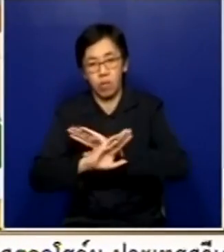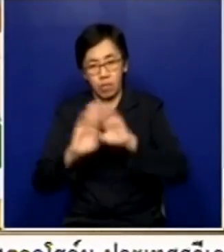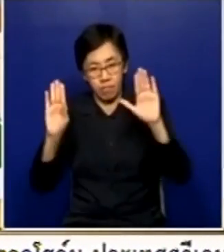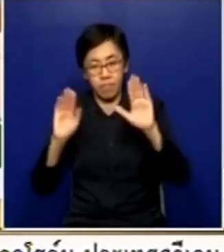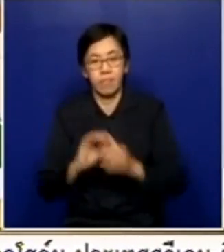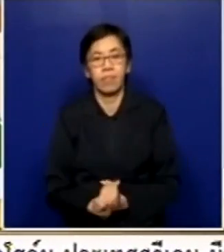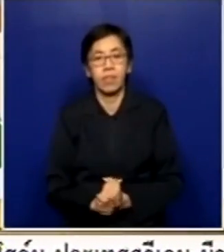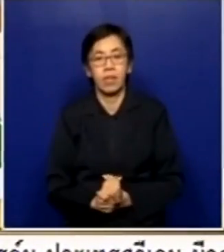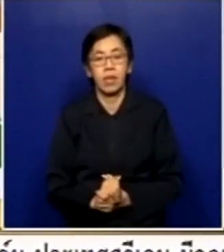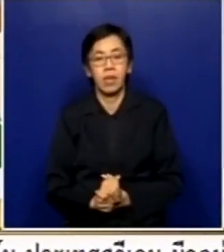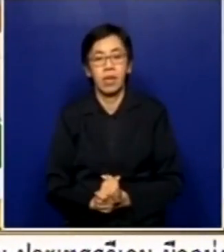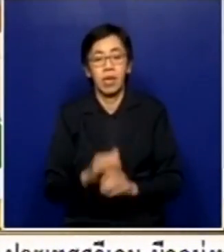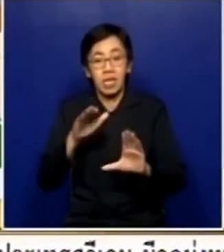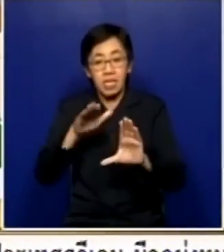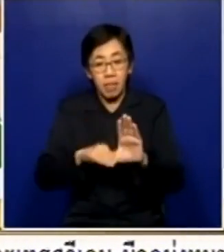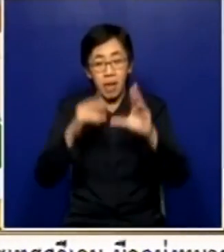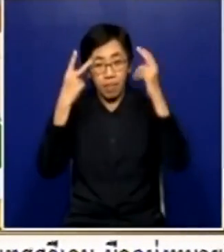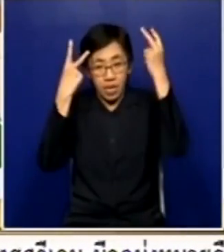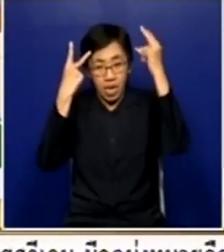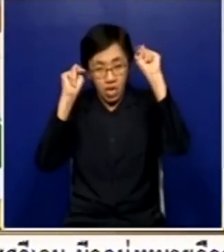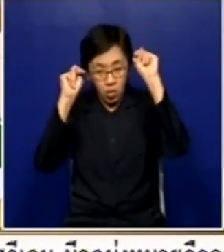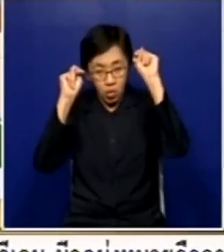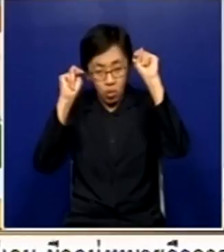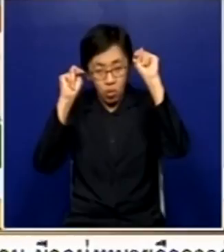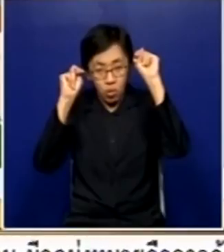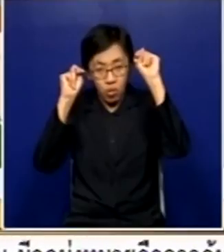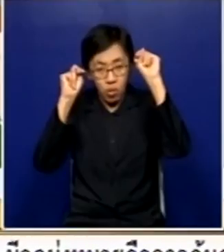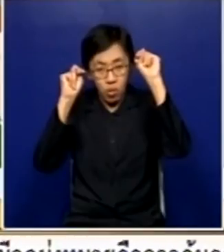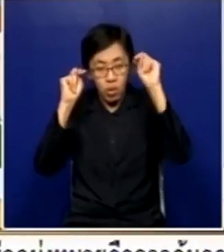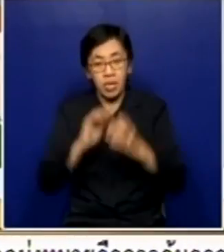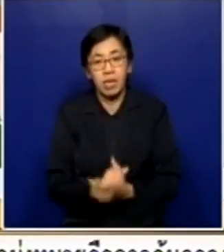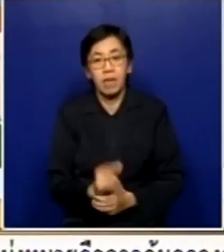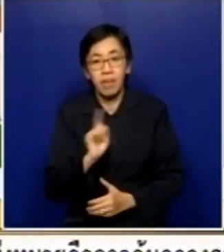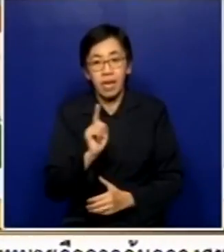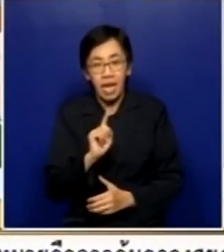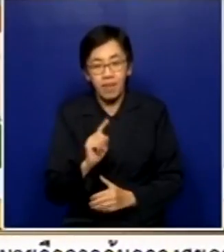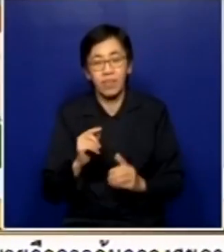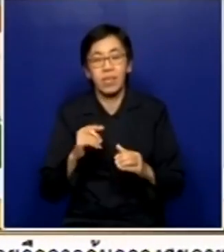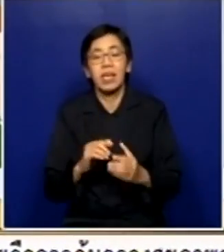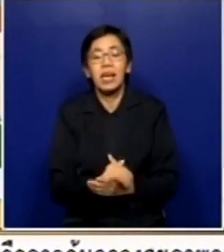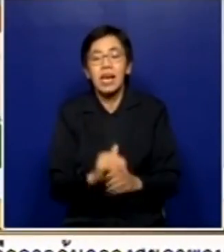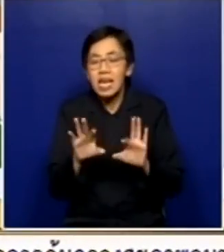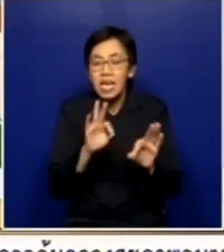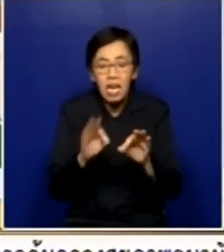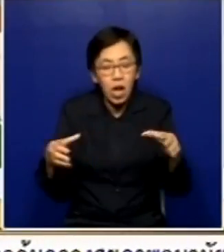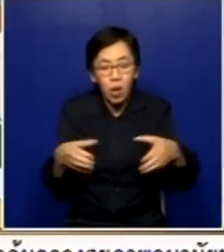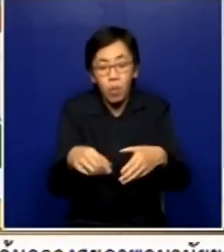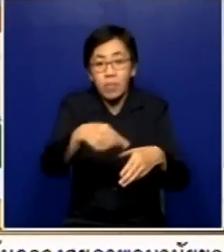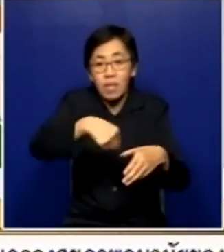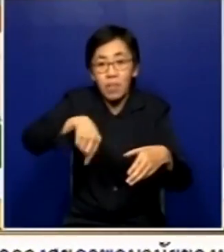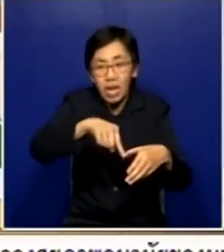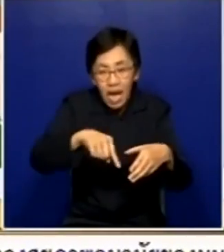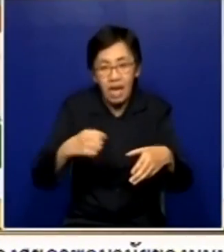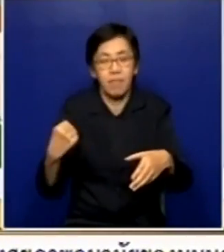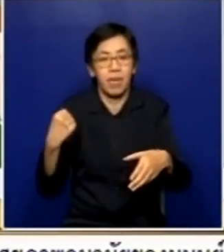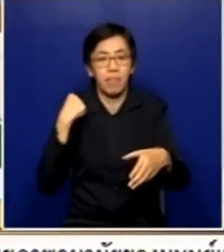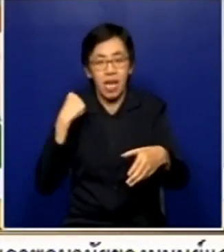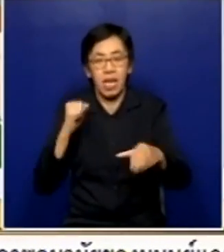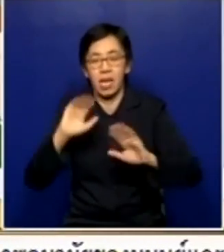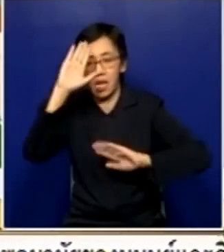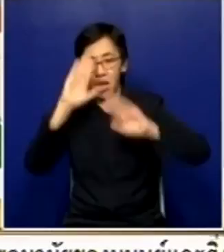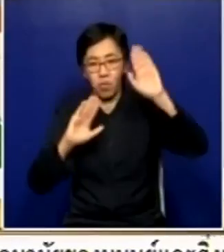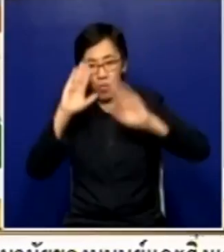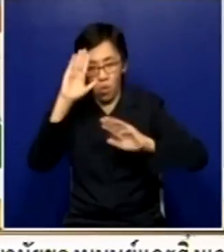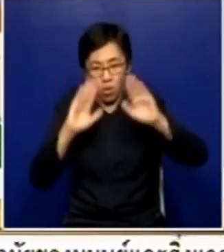คนที่ลงสมัครเป็นนายกรัฐมนตรีเลือกคนกลุ่มนึงขึ้นมานั่งอยู่ในสภาและให้คนกลุ่มนั้นมีอำนาจในการโบสถ์เลื่อม